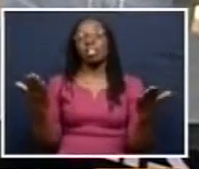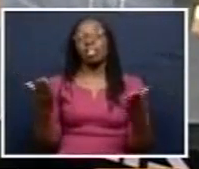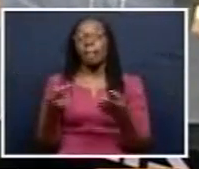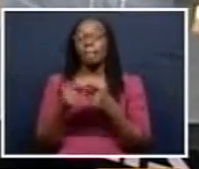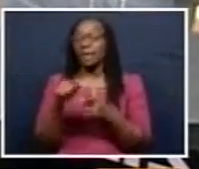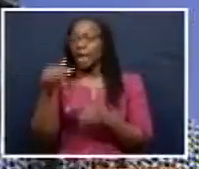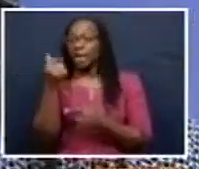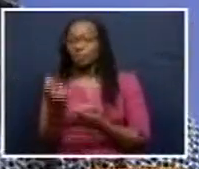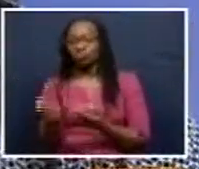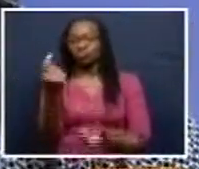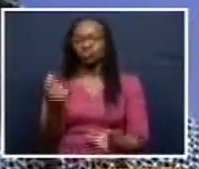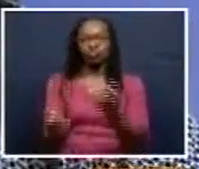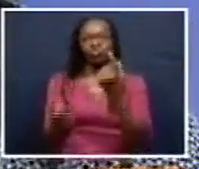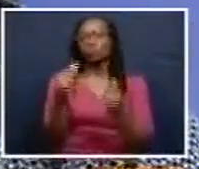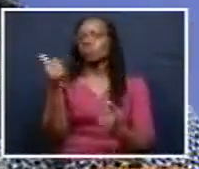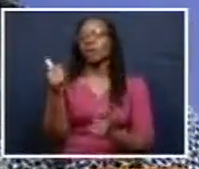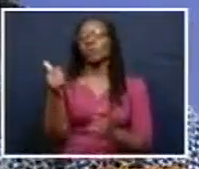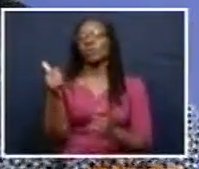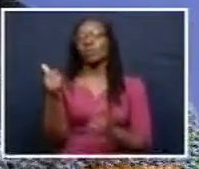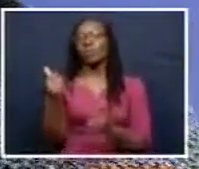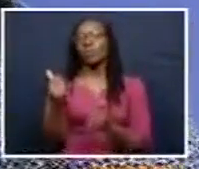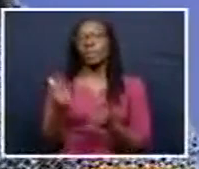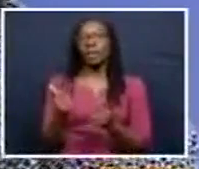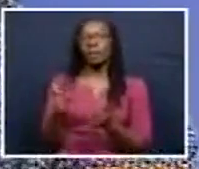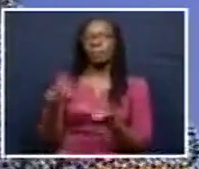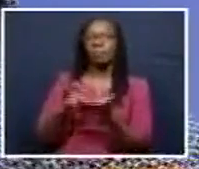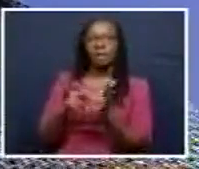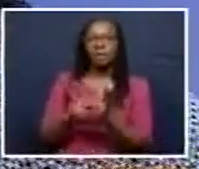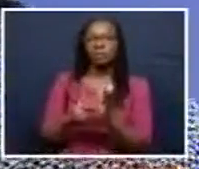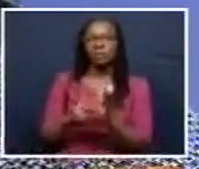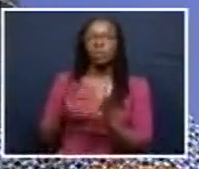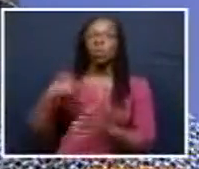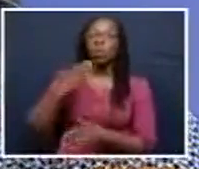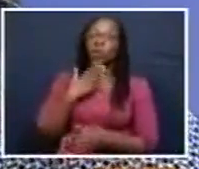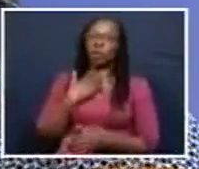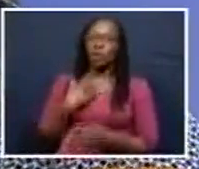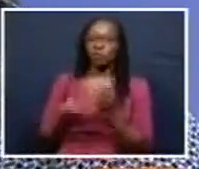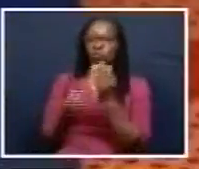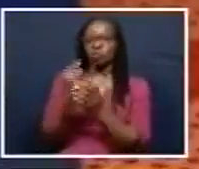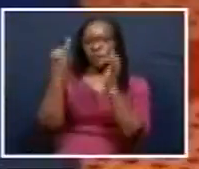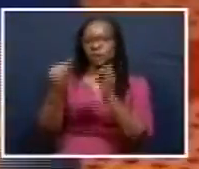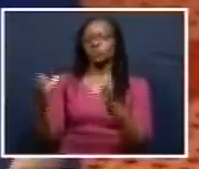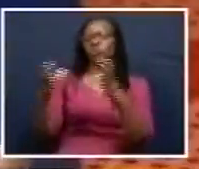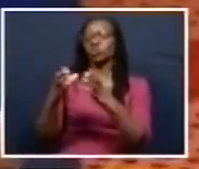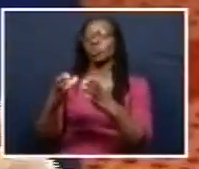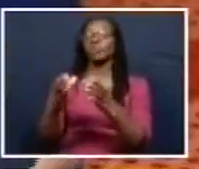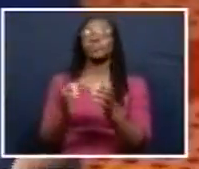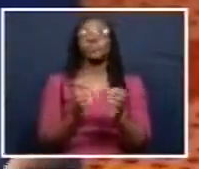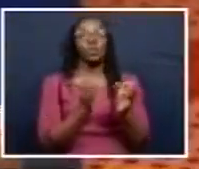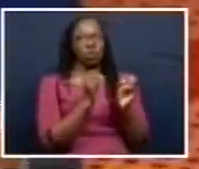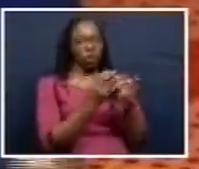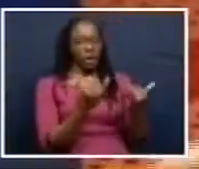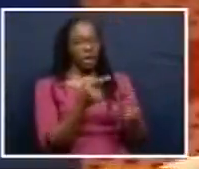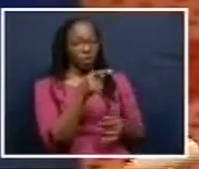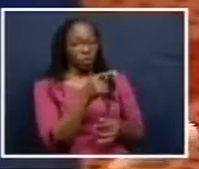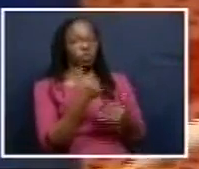tokeza namna watasimama, lakini tunaweza hata kushirikiana na tuunde group ingine katika miungano ambayo kwa sasa ipo na